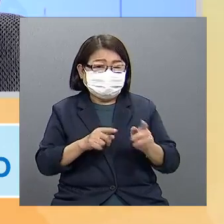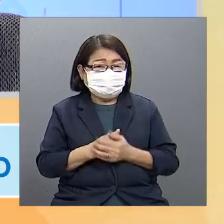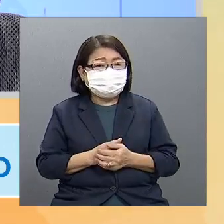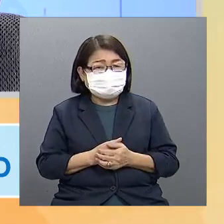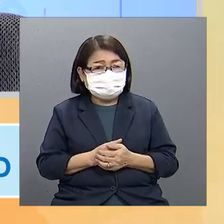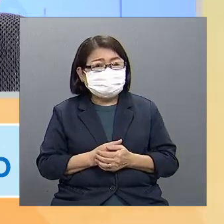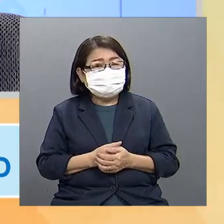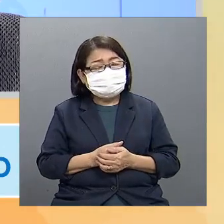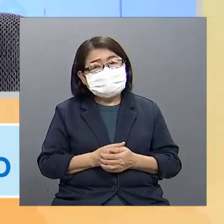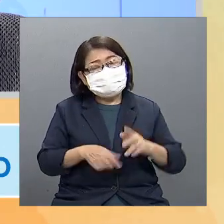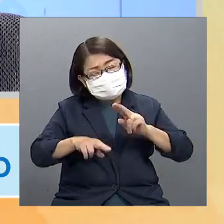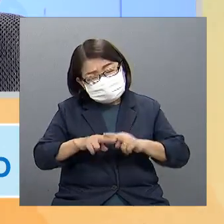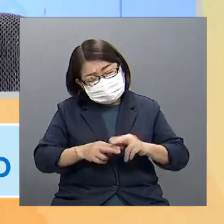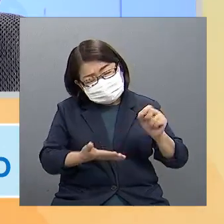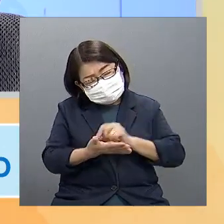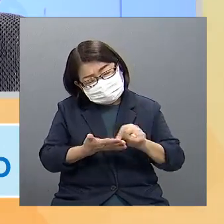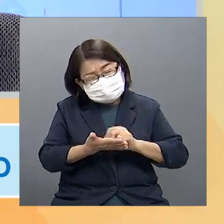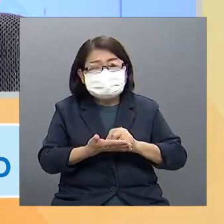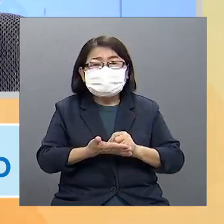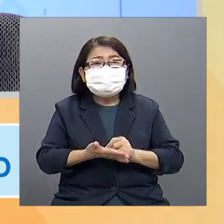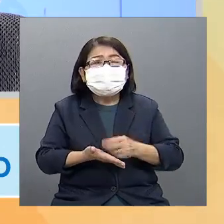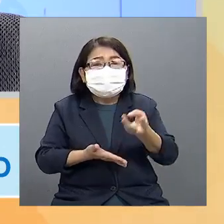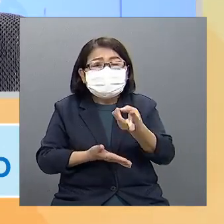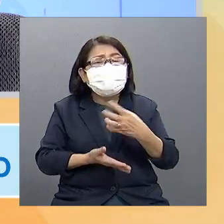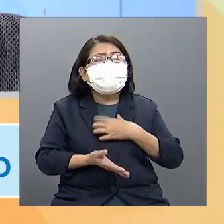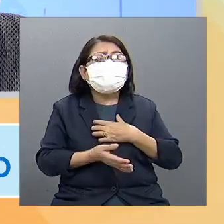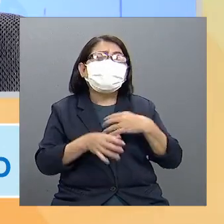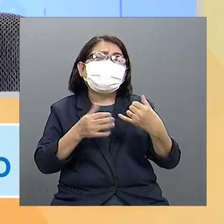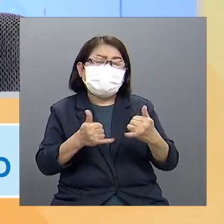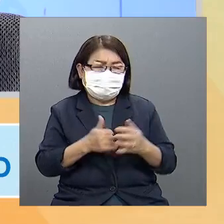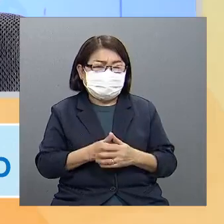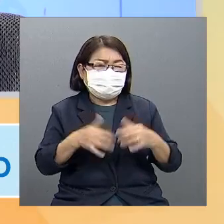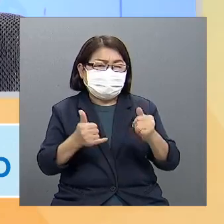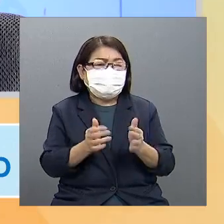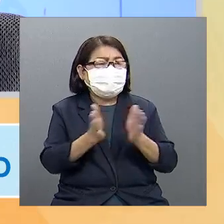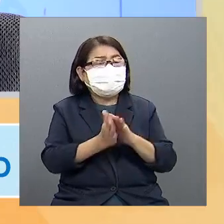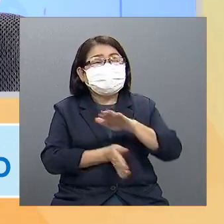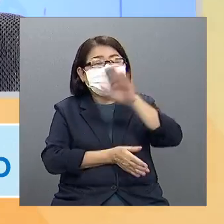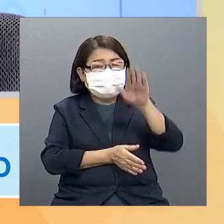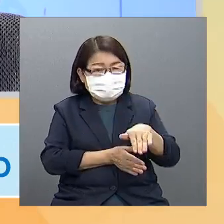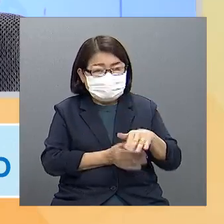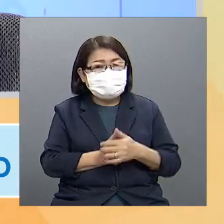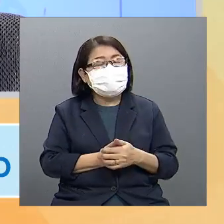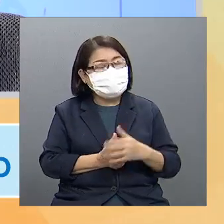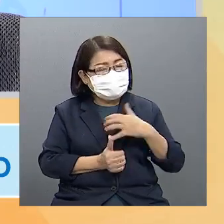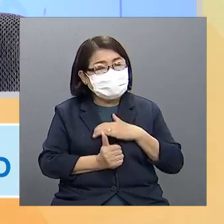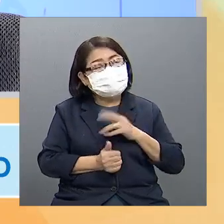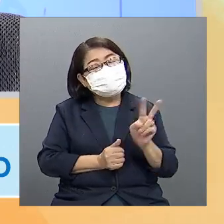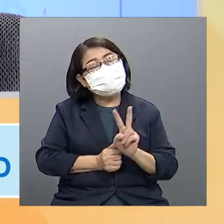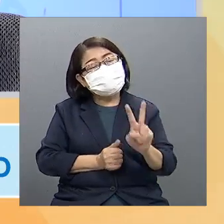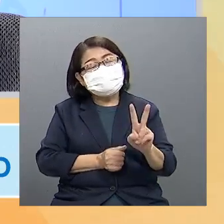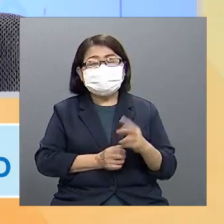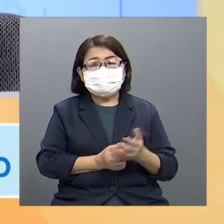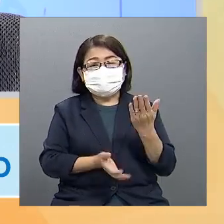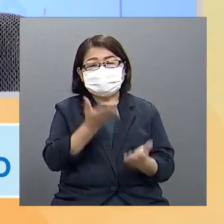ช่ไหมคะแต่เขาก็จะต้องการเหมือนกับพื้นที่ของเขาที่เขาจะสามารถทำอะไรแล้วก็ในบางช่วงเวล